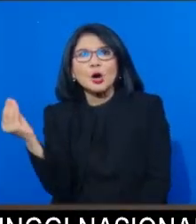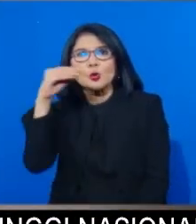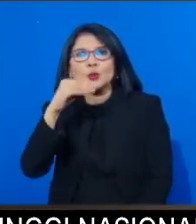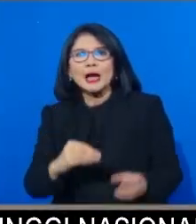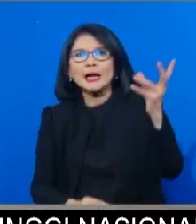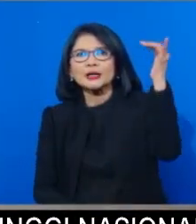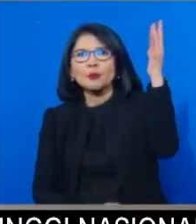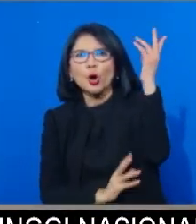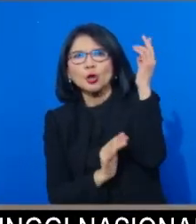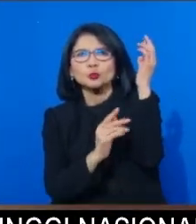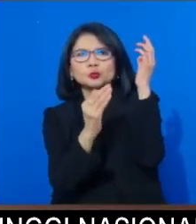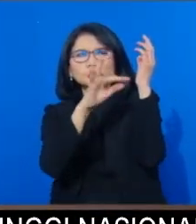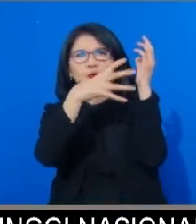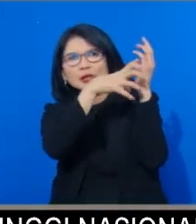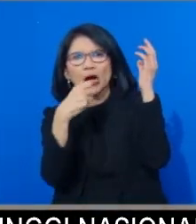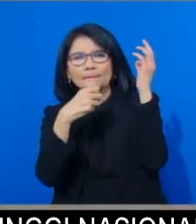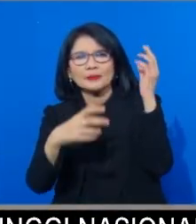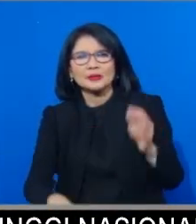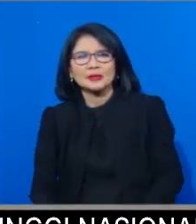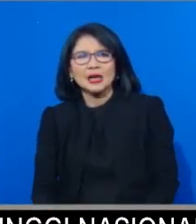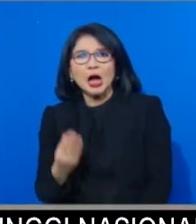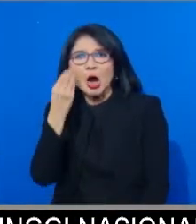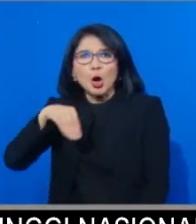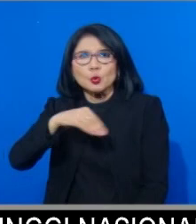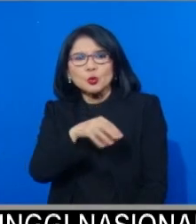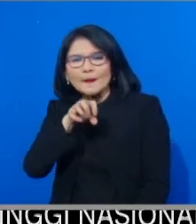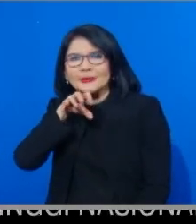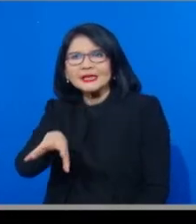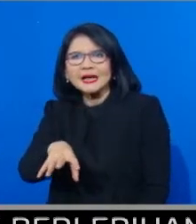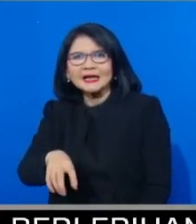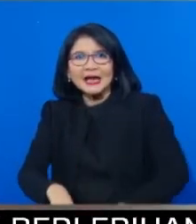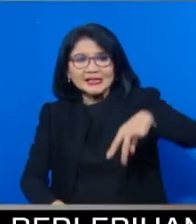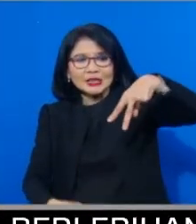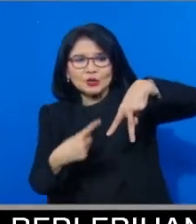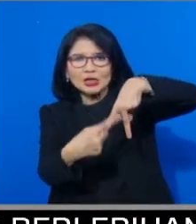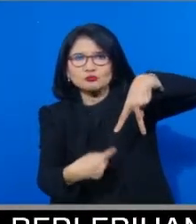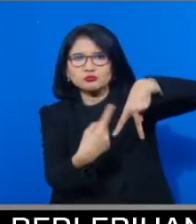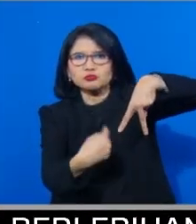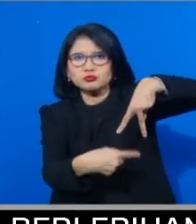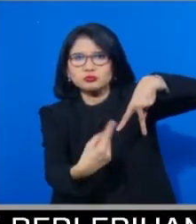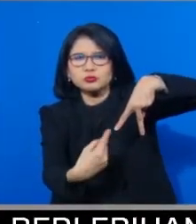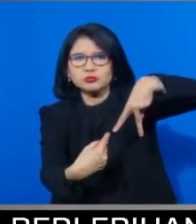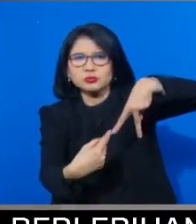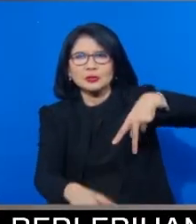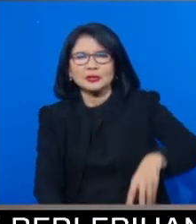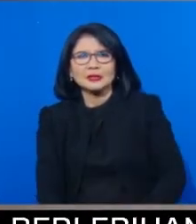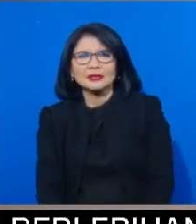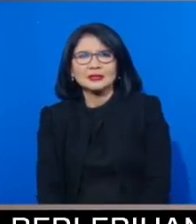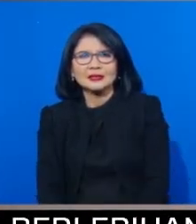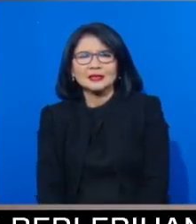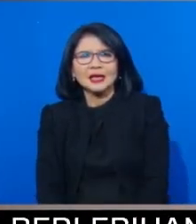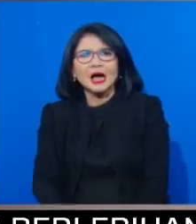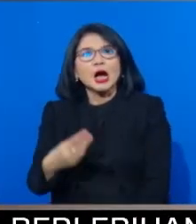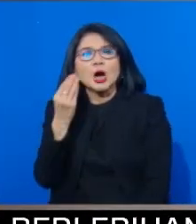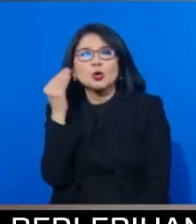di pinggir jalan raya nasional. Ular sempat menyerang dan melilit kaki salah satu orang warga. Menurut warga, ular